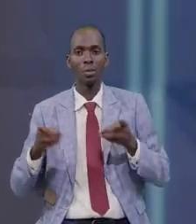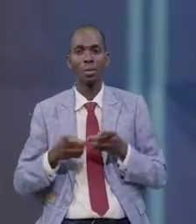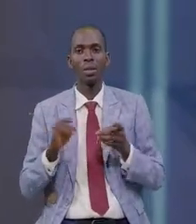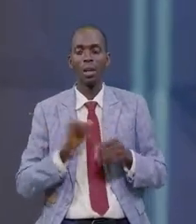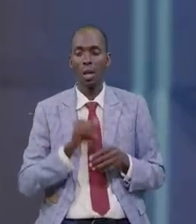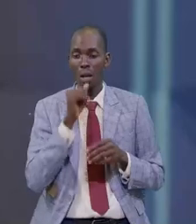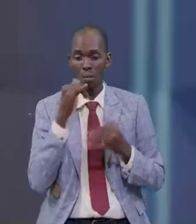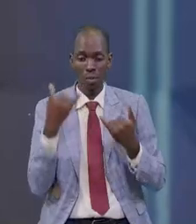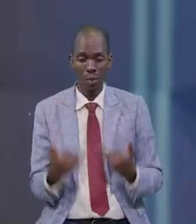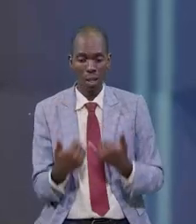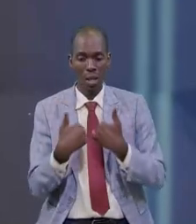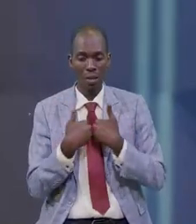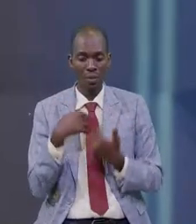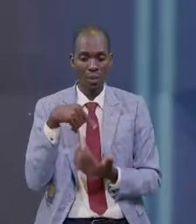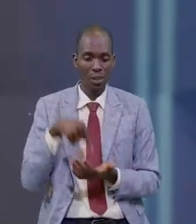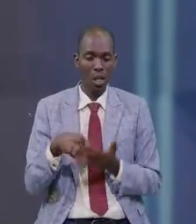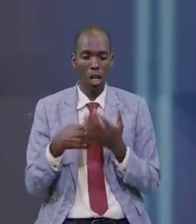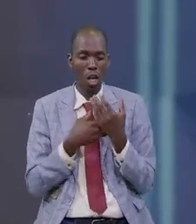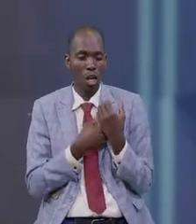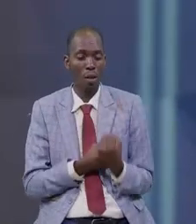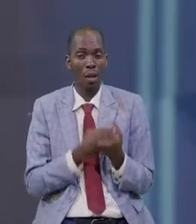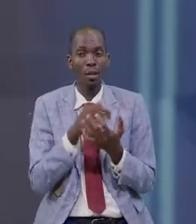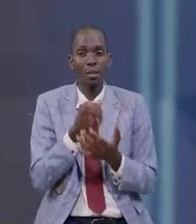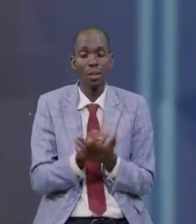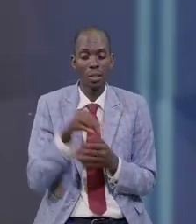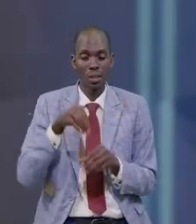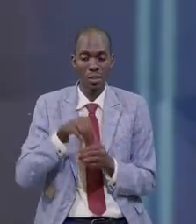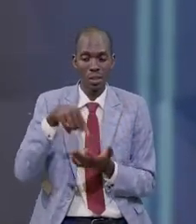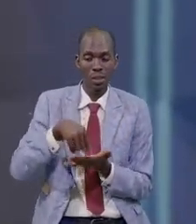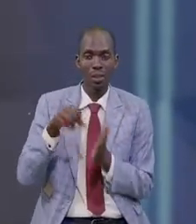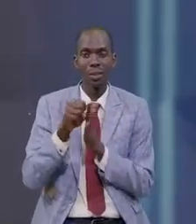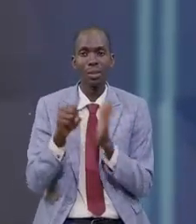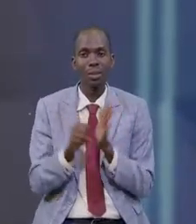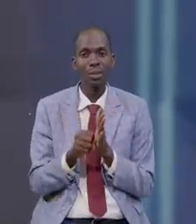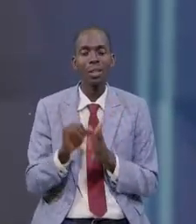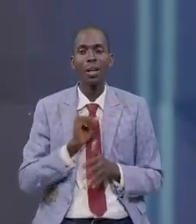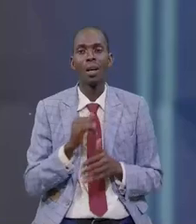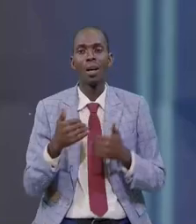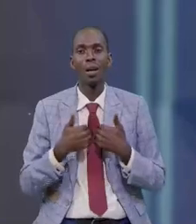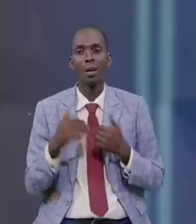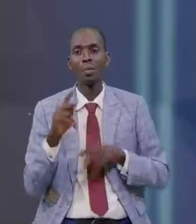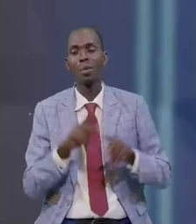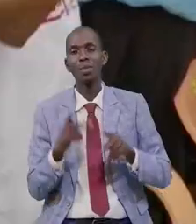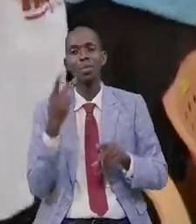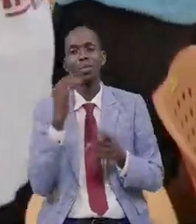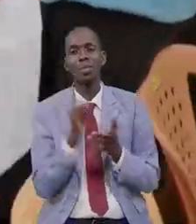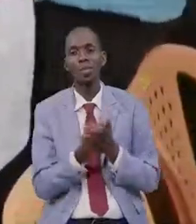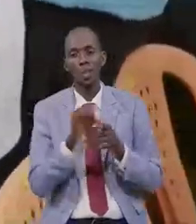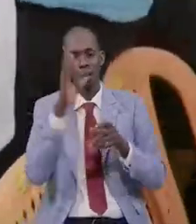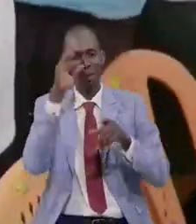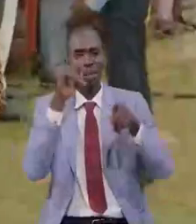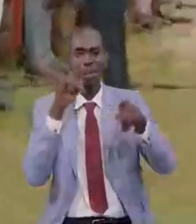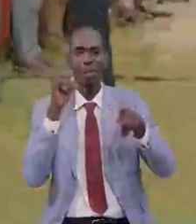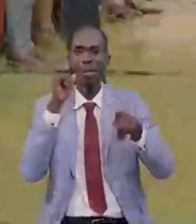qui pourront tenir avec conviction qu'ici dans l'état de Delta j'ai des gens regardez-le là-bas regarde là-bas